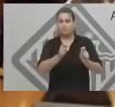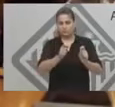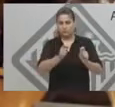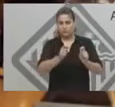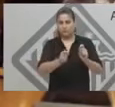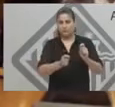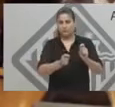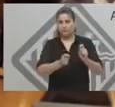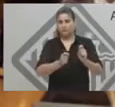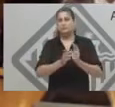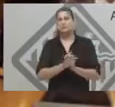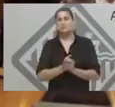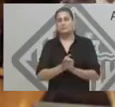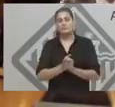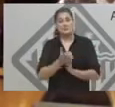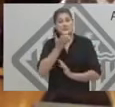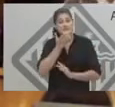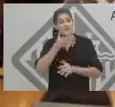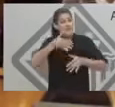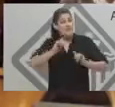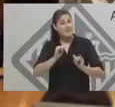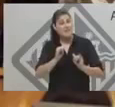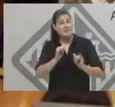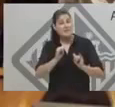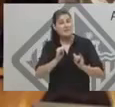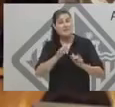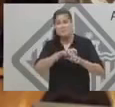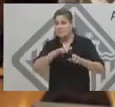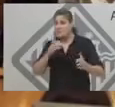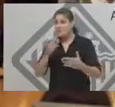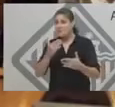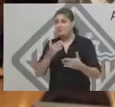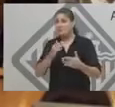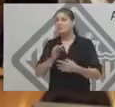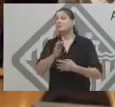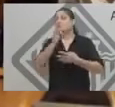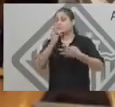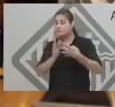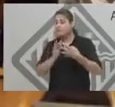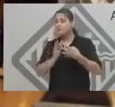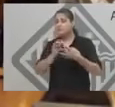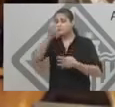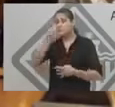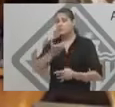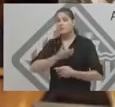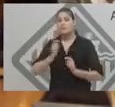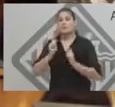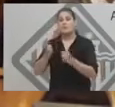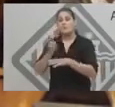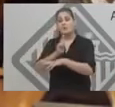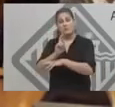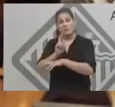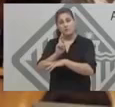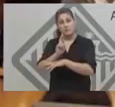electe. Si cap d'ells obté aquesta majoria, és proclamat electe batlle, el regidor és